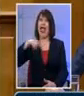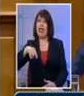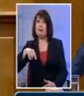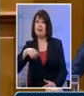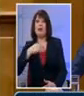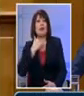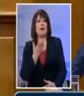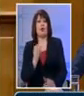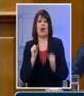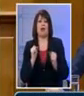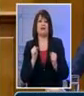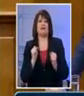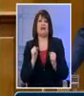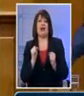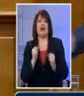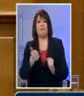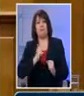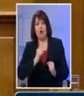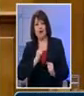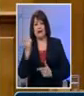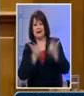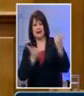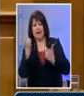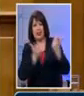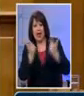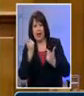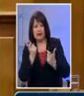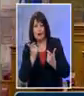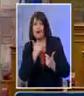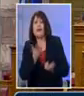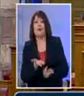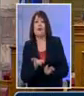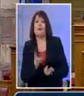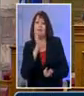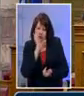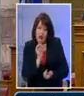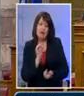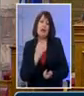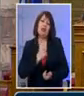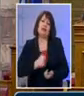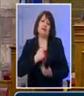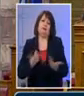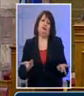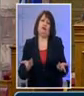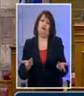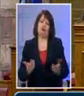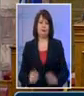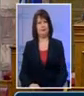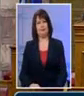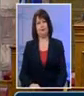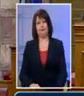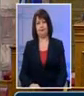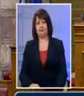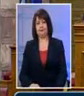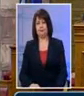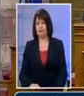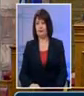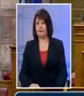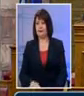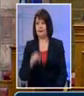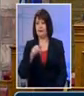με ασφάλεια να βγει στις αγορές. Και αυτή είναι η πικρή αλήθεια. Κυρίες και κύριοι συνάδελφοι, επιτρέψτε